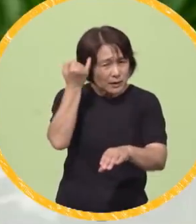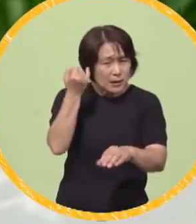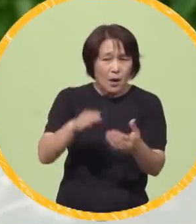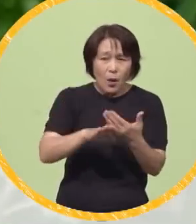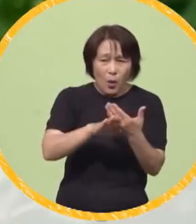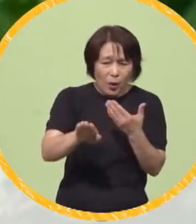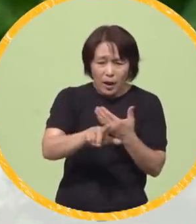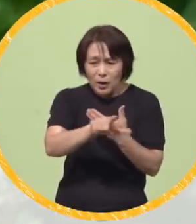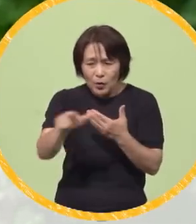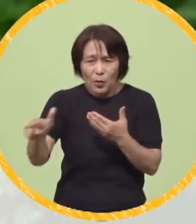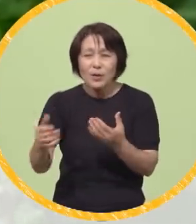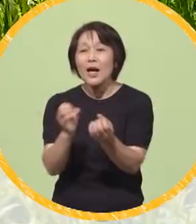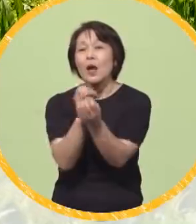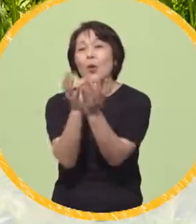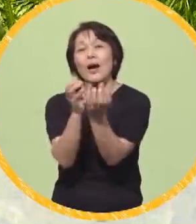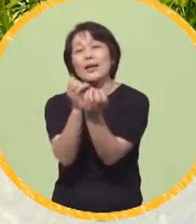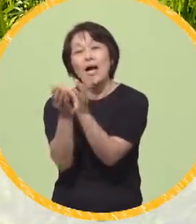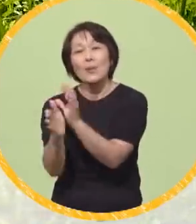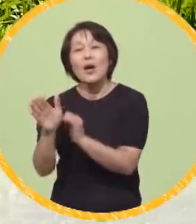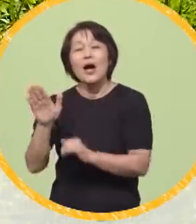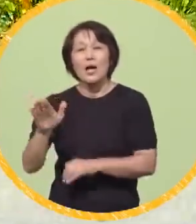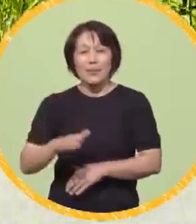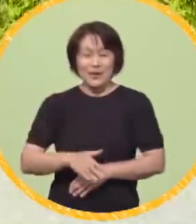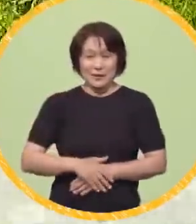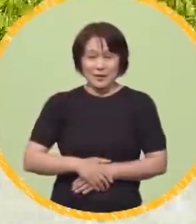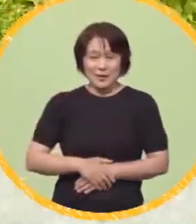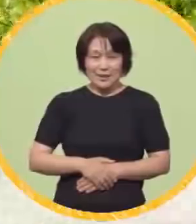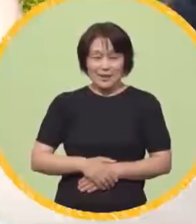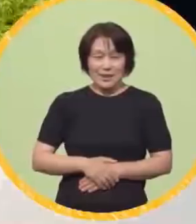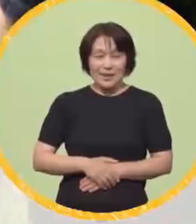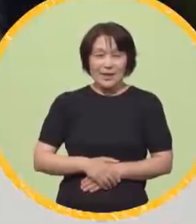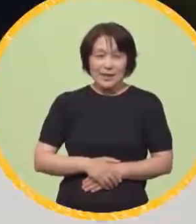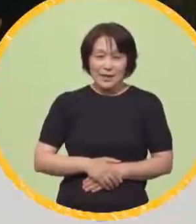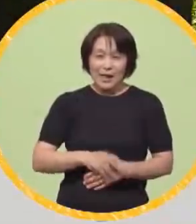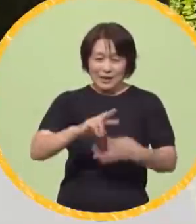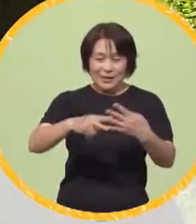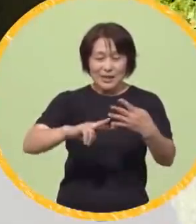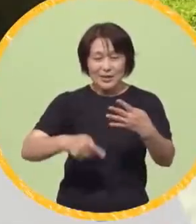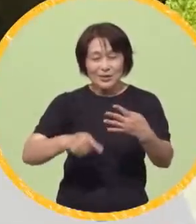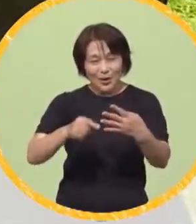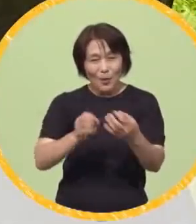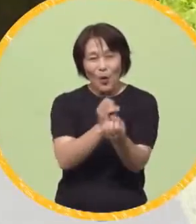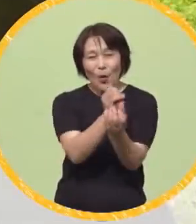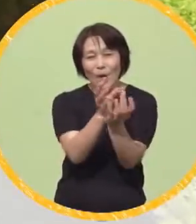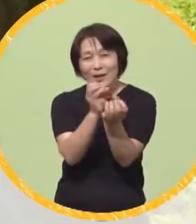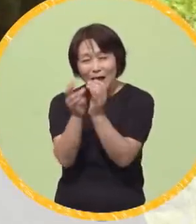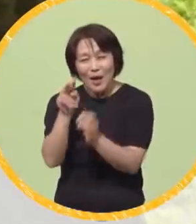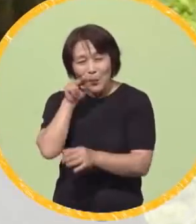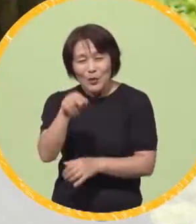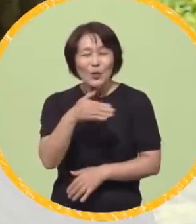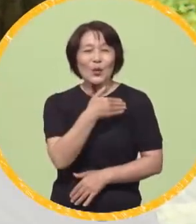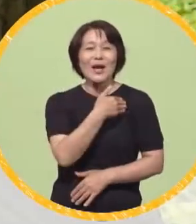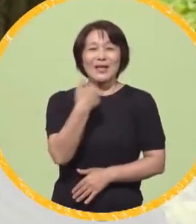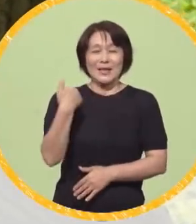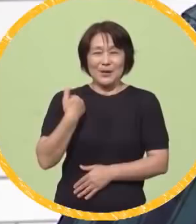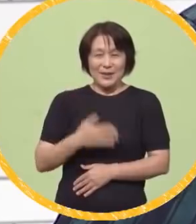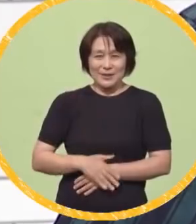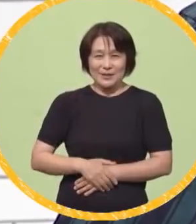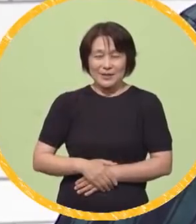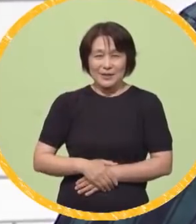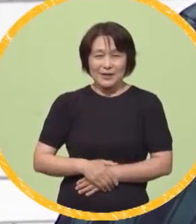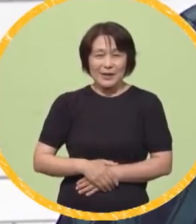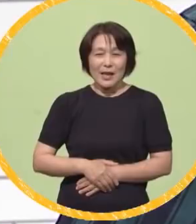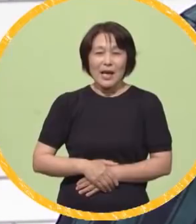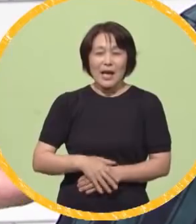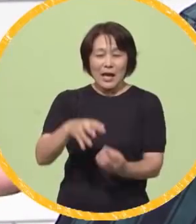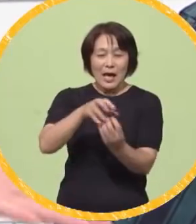花が咲いてるんだね。 そうですね、時期によっても、うん、いろんなお花が見れるので、おすすめです、はい、やっぱ箱根